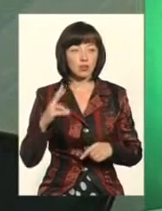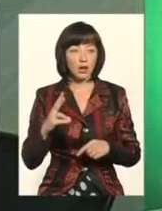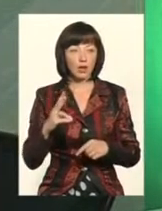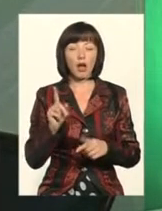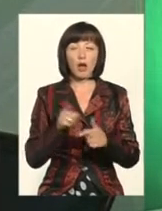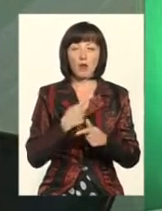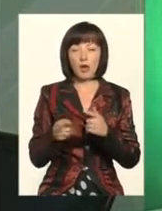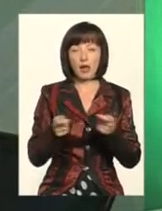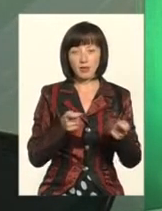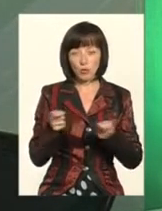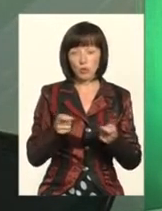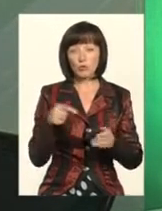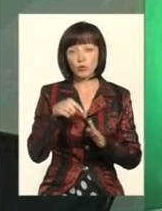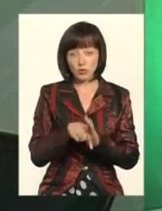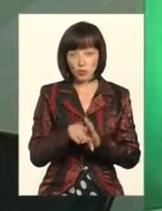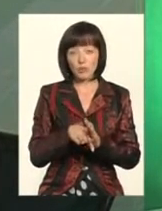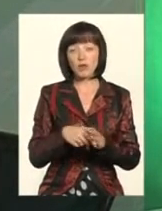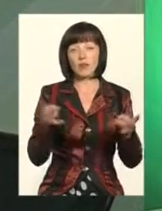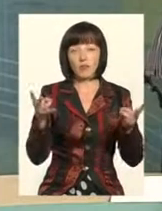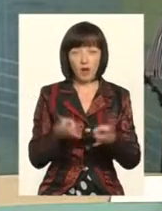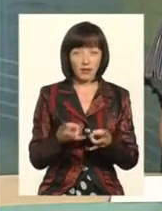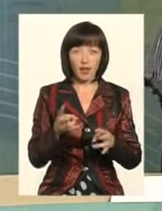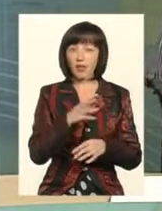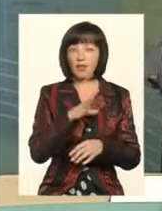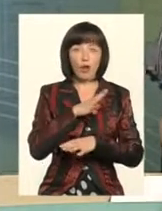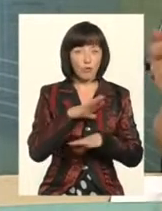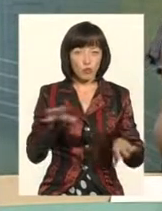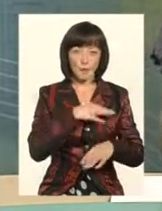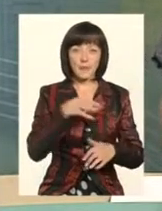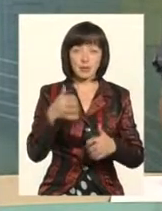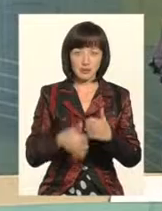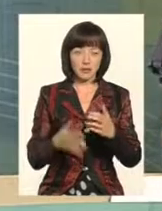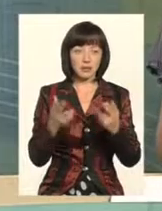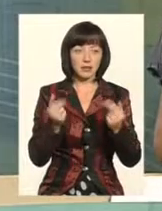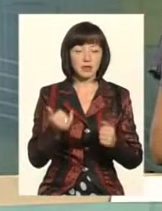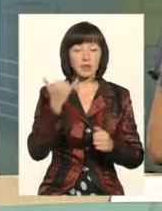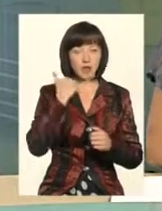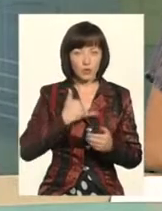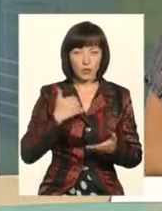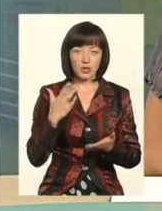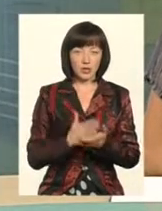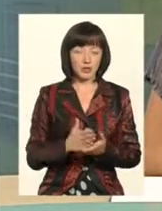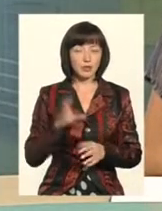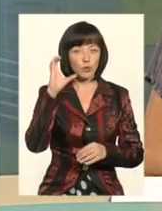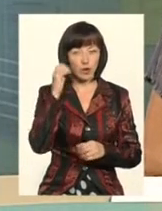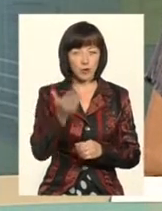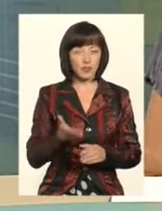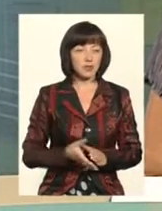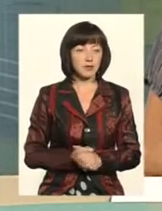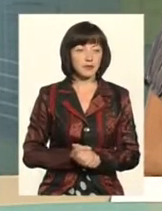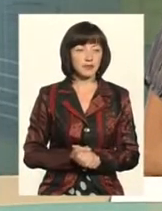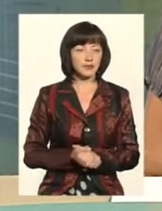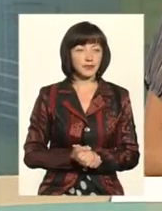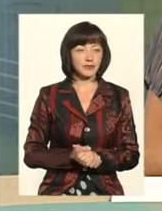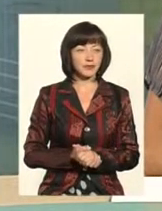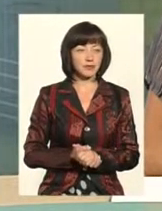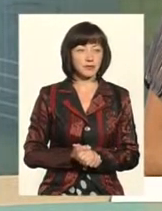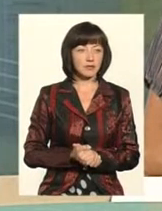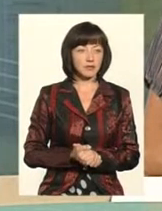керівнику, тобто, йде по суті, реагування. Варто повинна... Якщо стукаєш, тобі відкривають. Да, у нас є ще один телефонний дзвінок, слухаємо вас. Ставте, будь ласка, своє